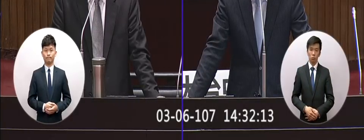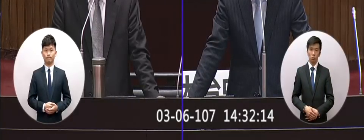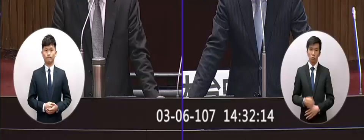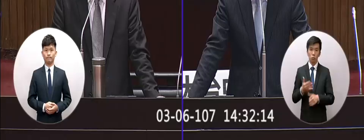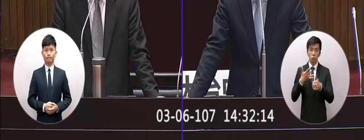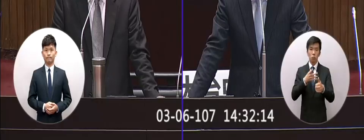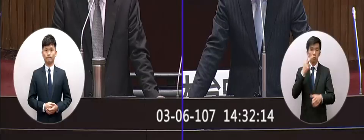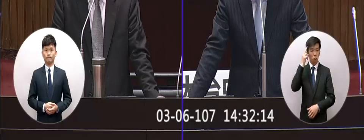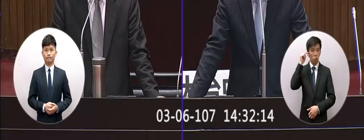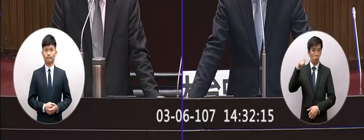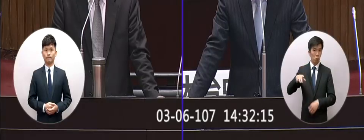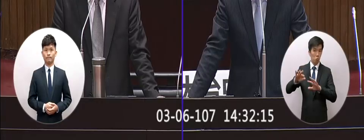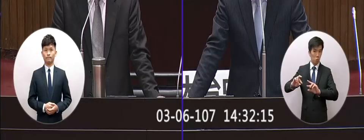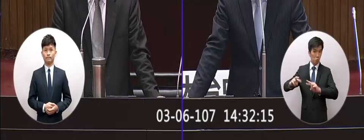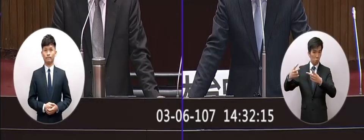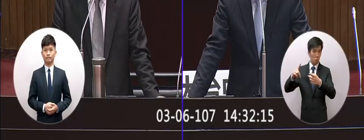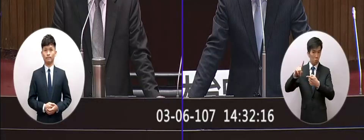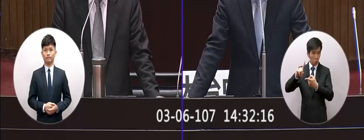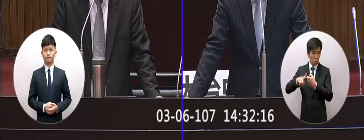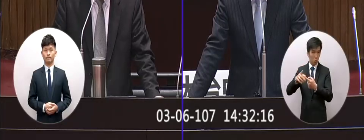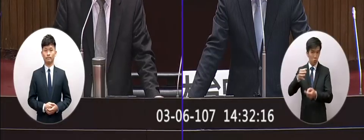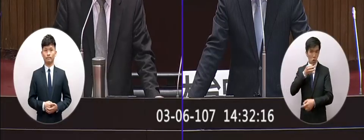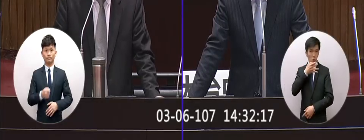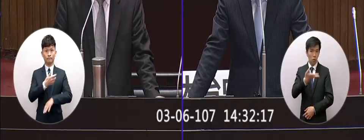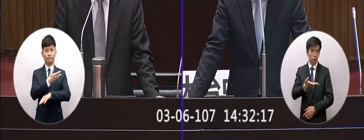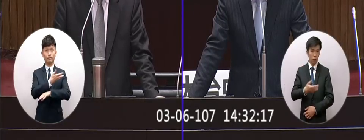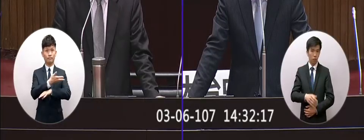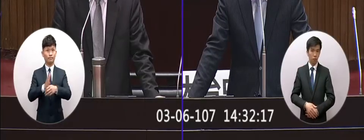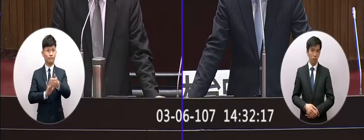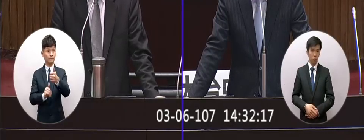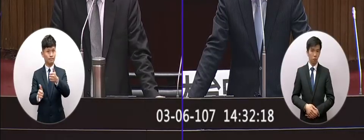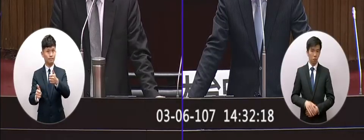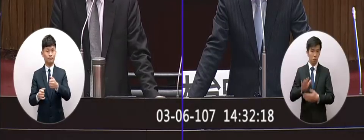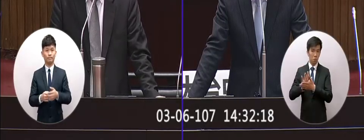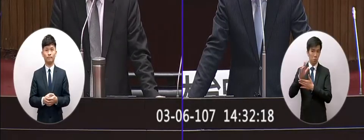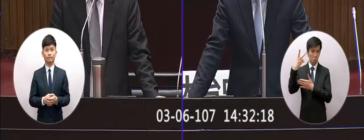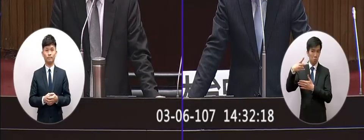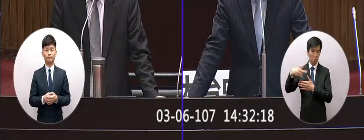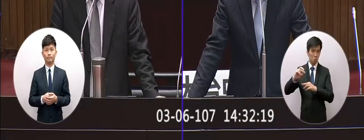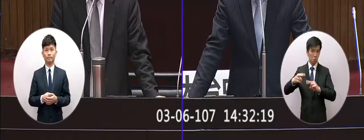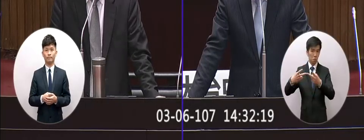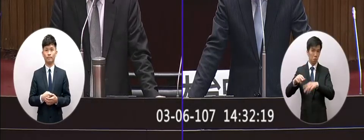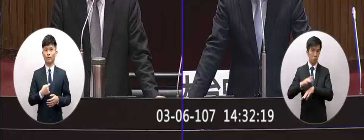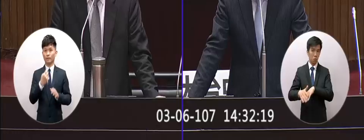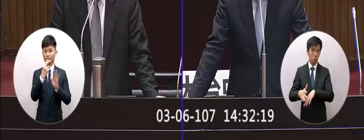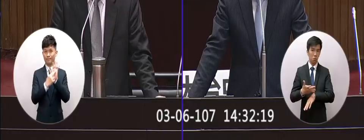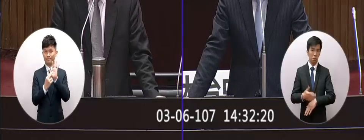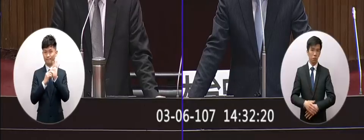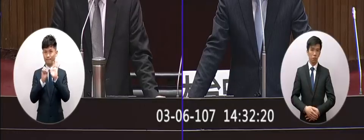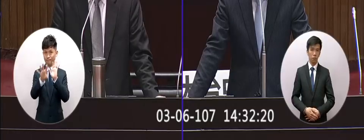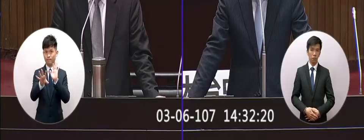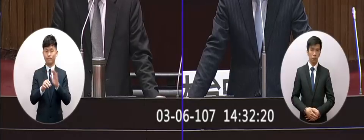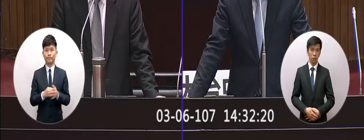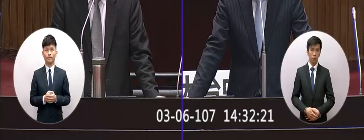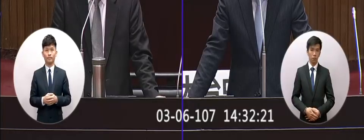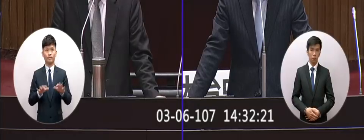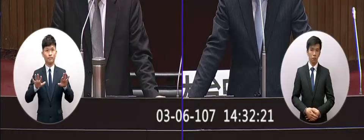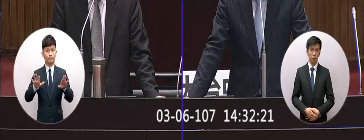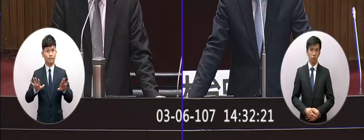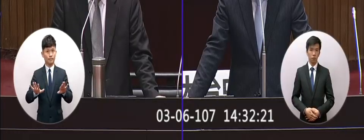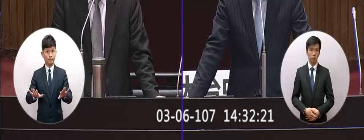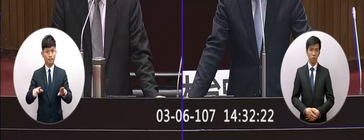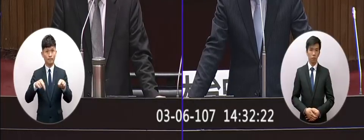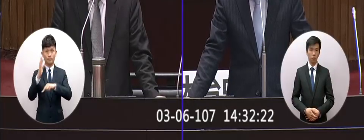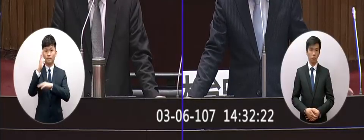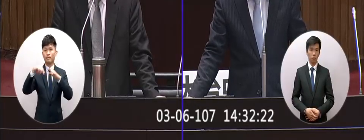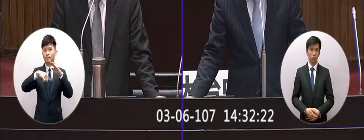组幅度够吗？ 江委员， 是你什么时候会再调整？ 江委员，我跟你报告哈，就是说目前的